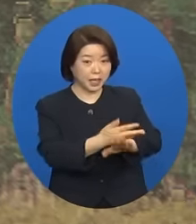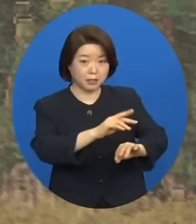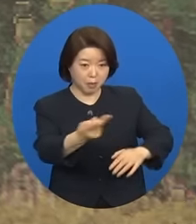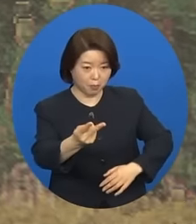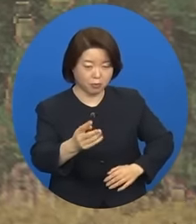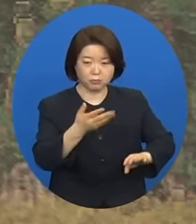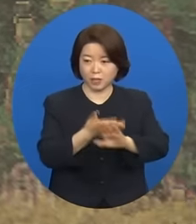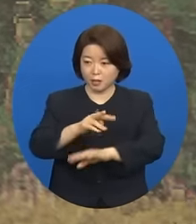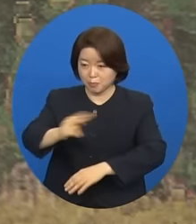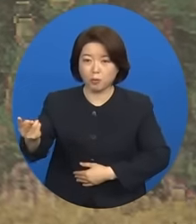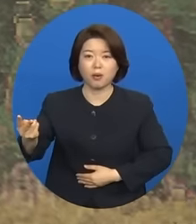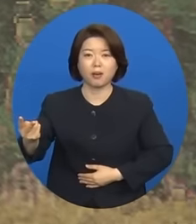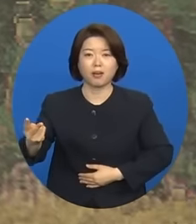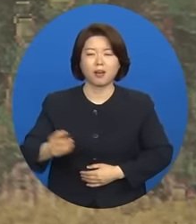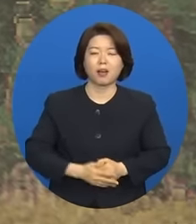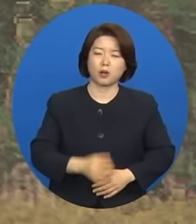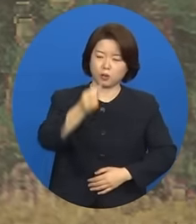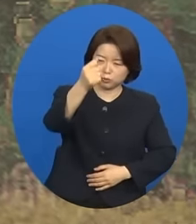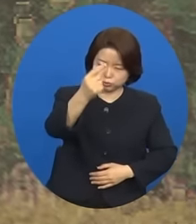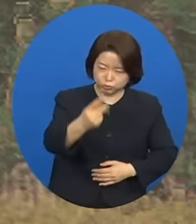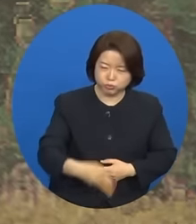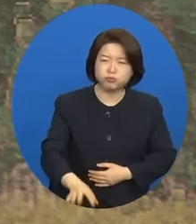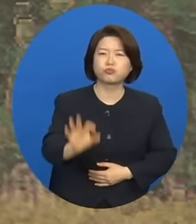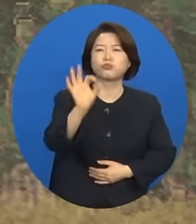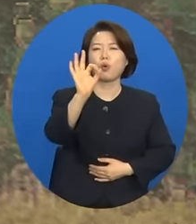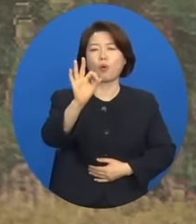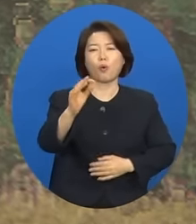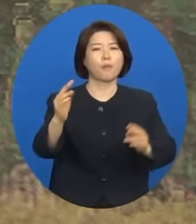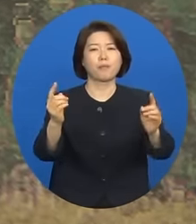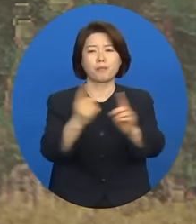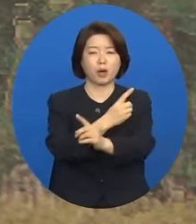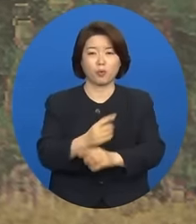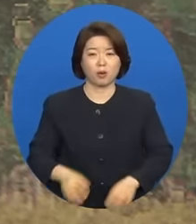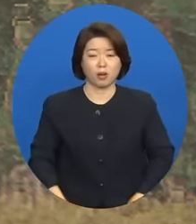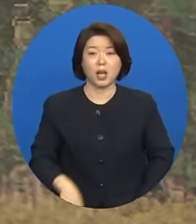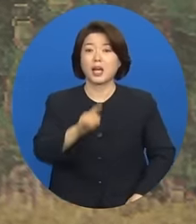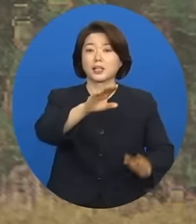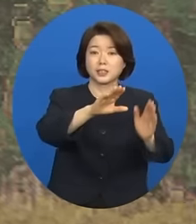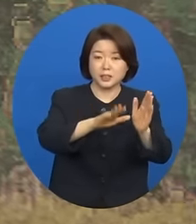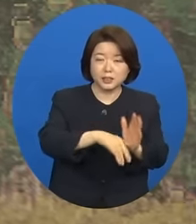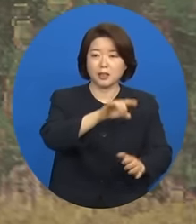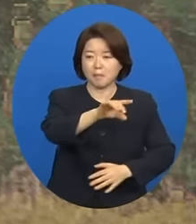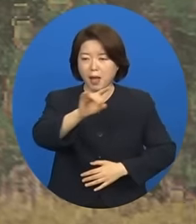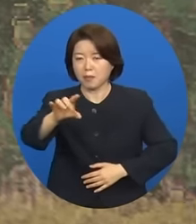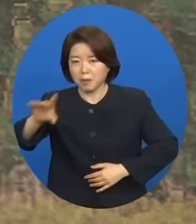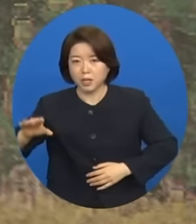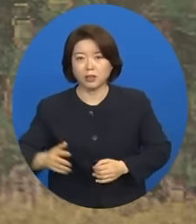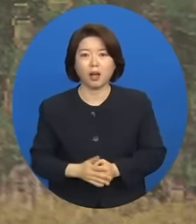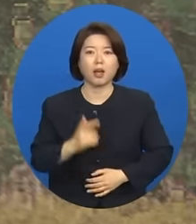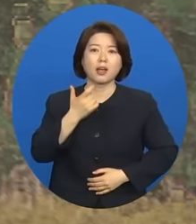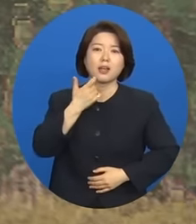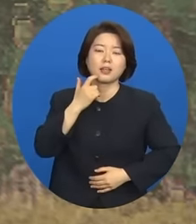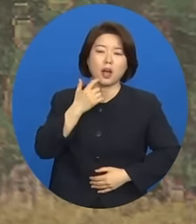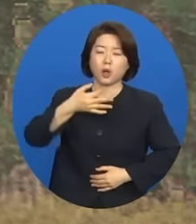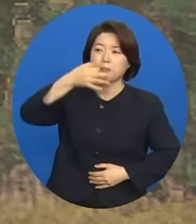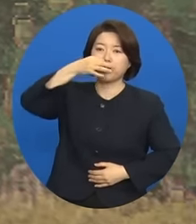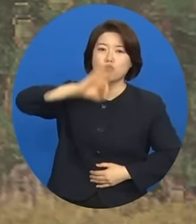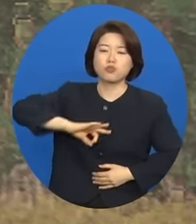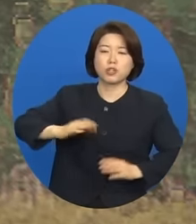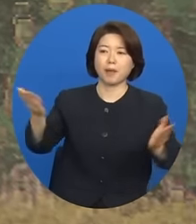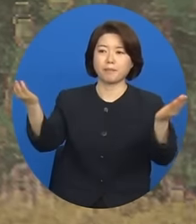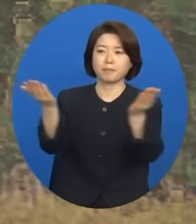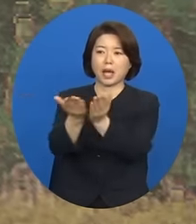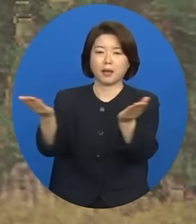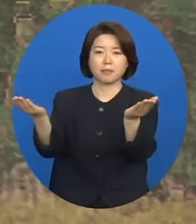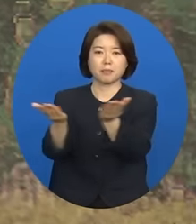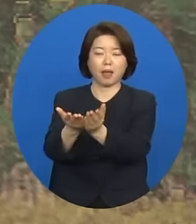다른 걸로 하자. 계속 열 번이나 바꾸지만 바꿀 때마다 이상하게 야곱에게 유리한